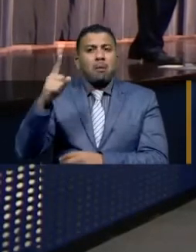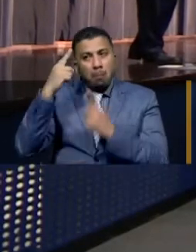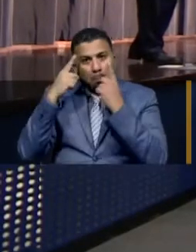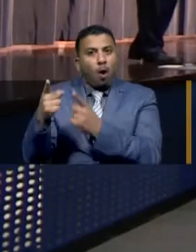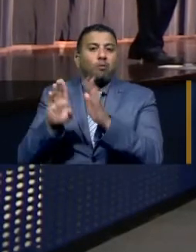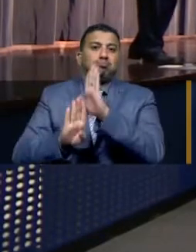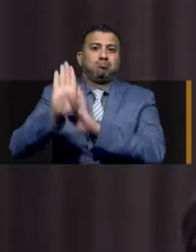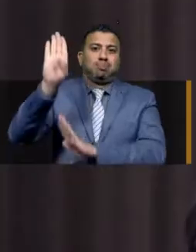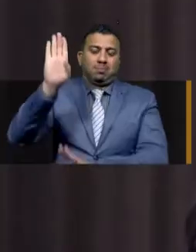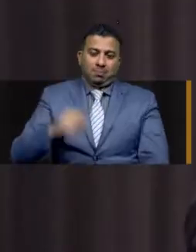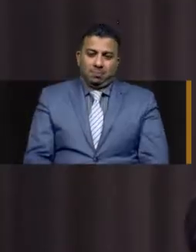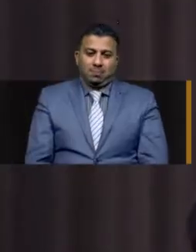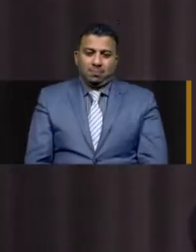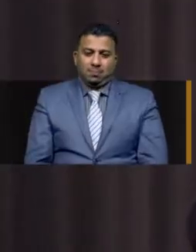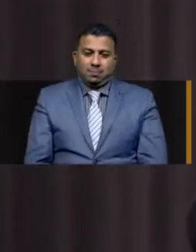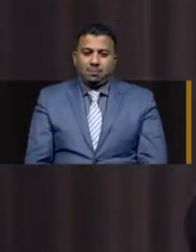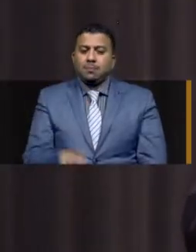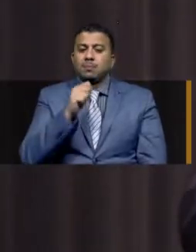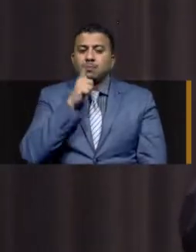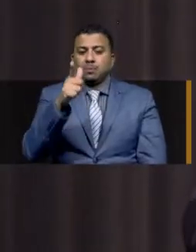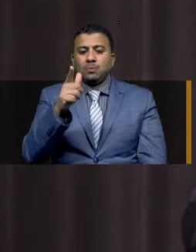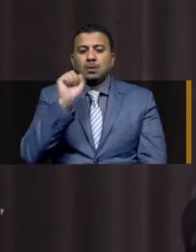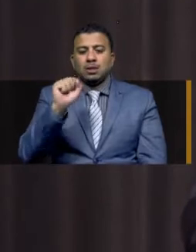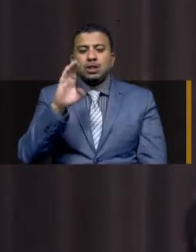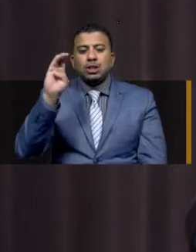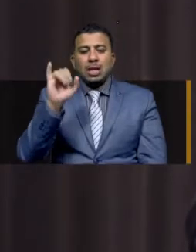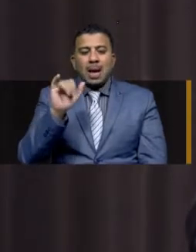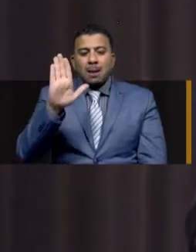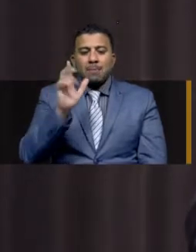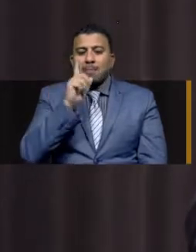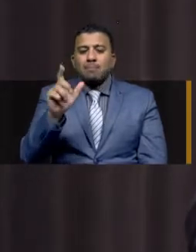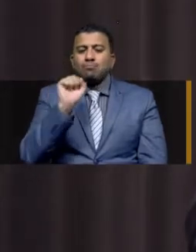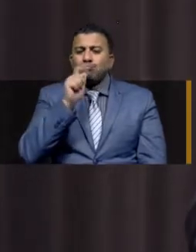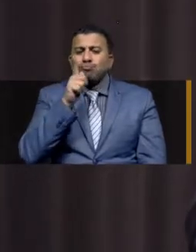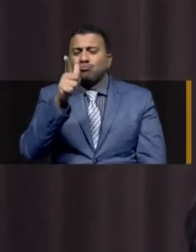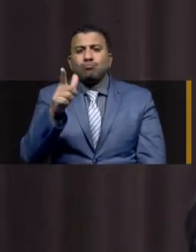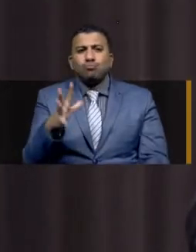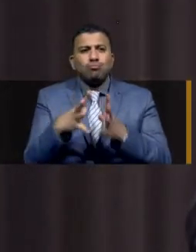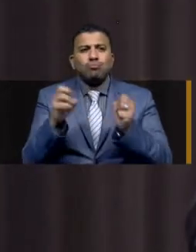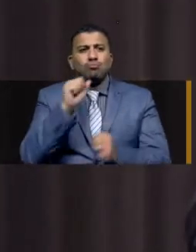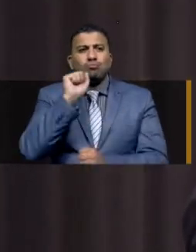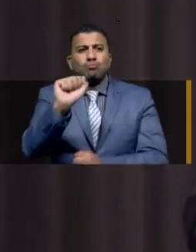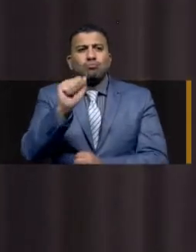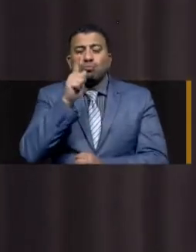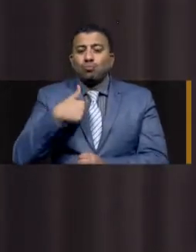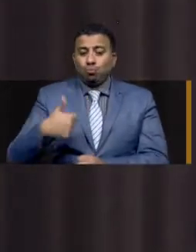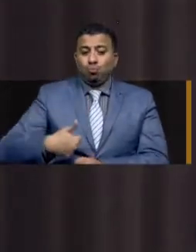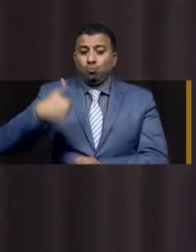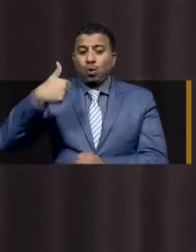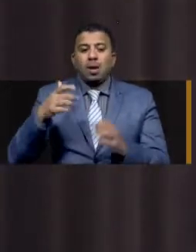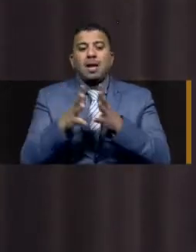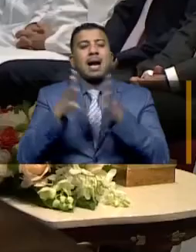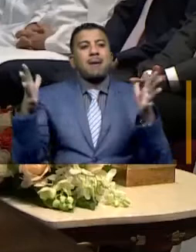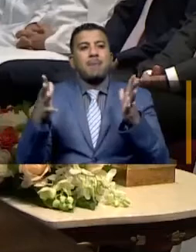الموجودة. من جانبه قدم سعادة جان برامبي كلمة أشار فيها إلى سعادته بالنجاح